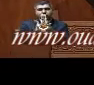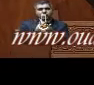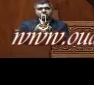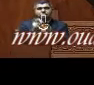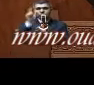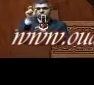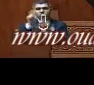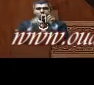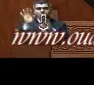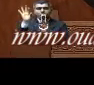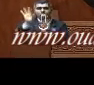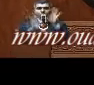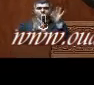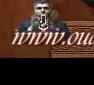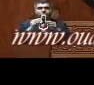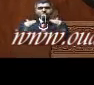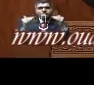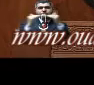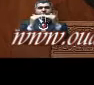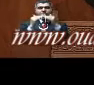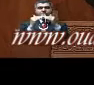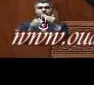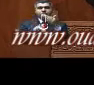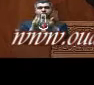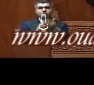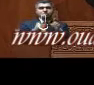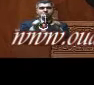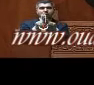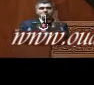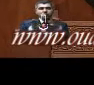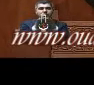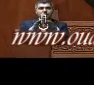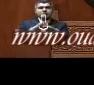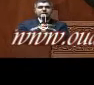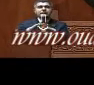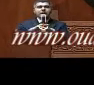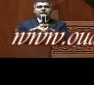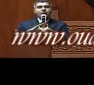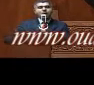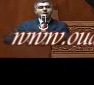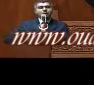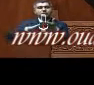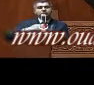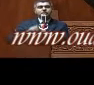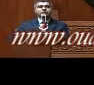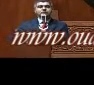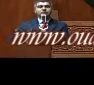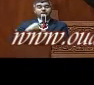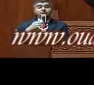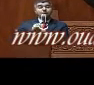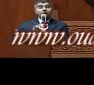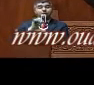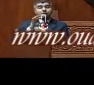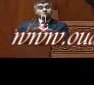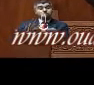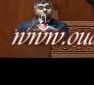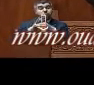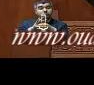الموارد وتحسين التنسيق والتقييم وضمان التقائيه السياسات العموميه ذات الطابع الاجتماعي وتفعيل الشراكة مع القطاع